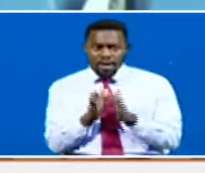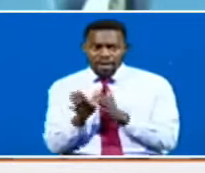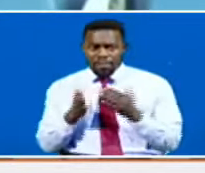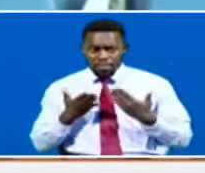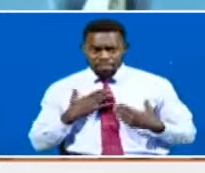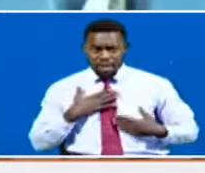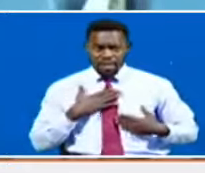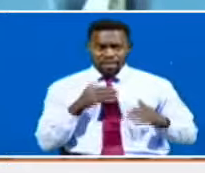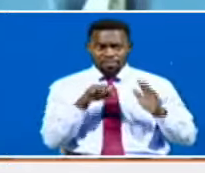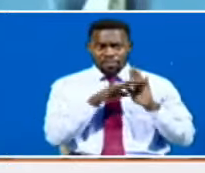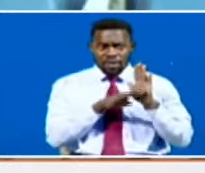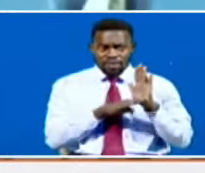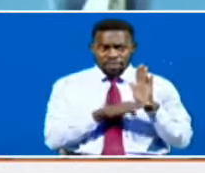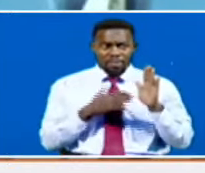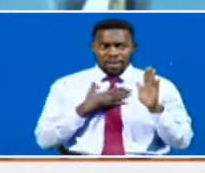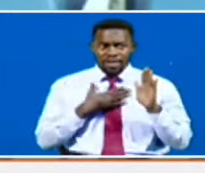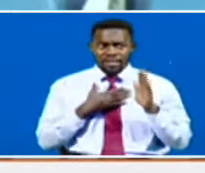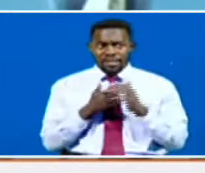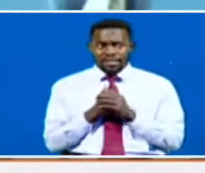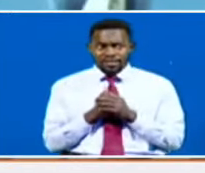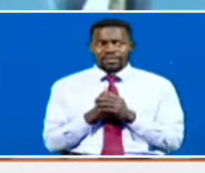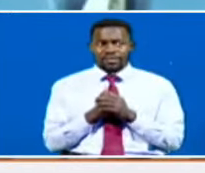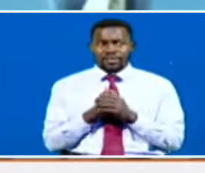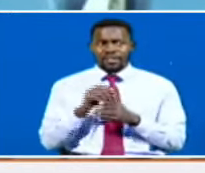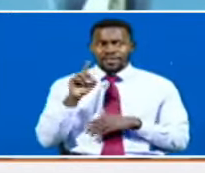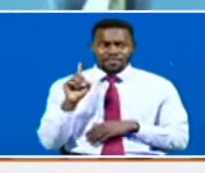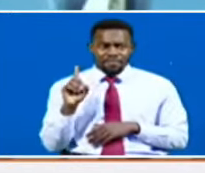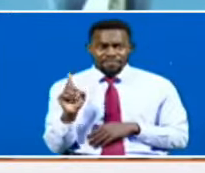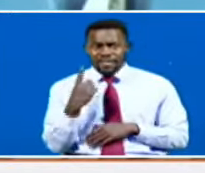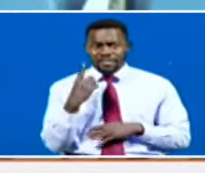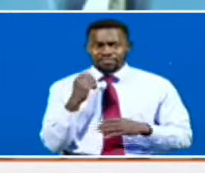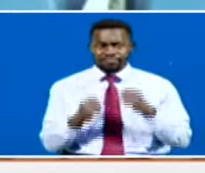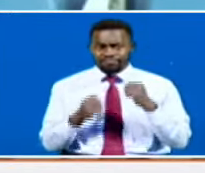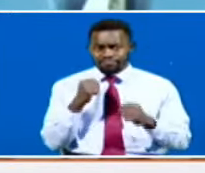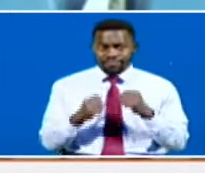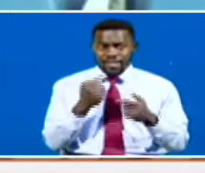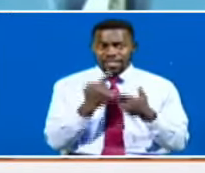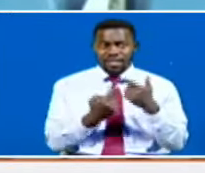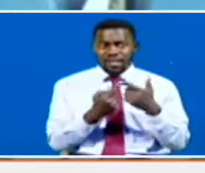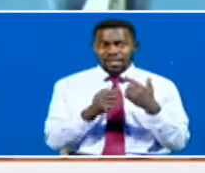like Bahamas was my first ever trip that I had back in 2015, and